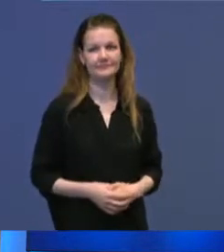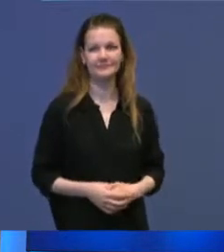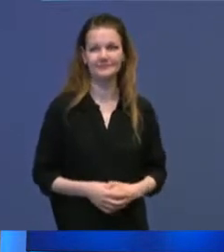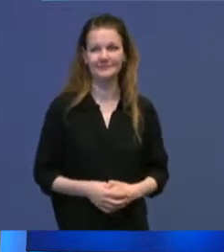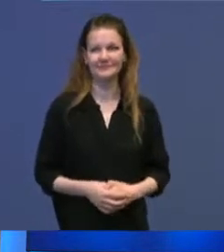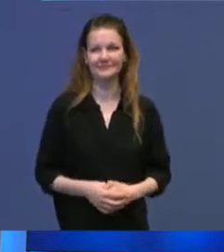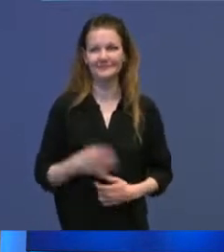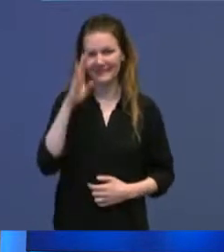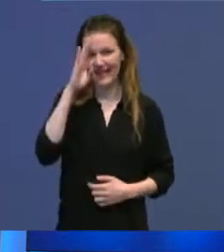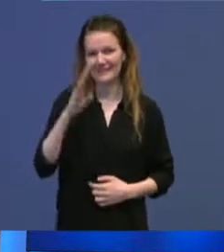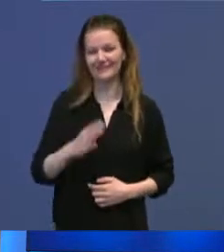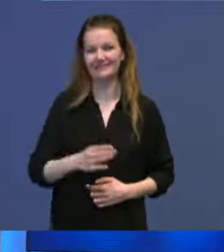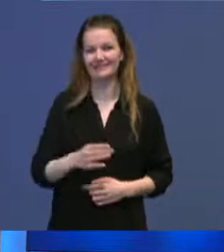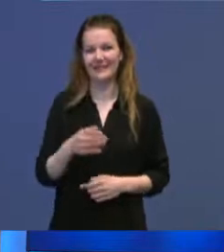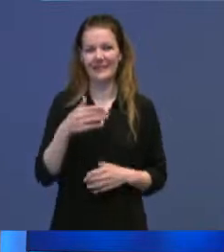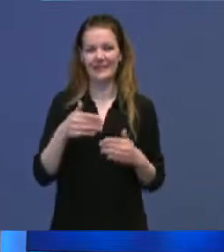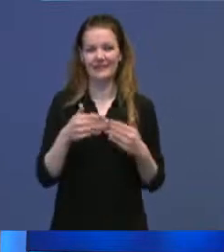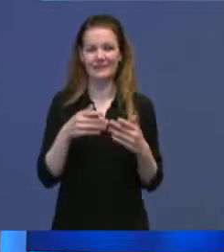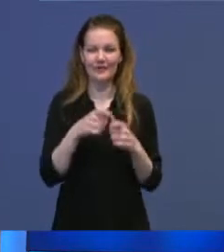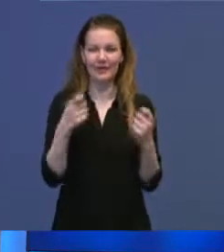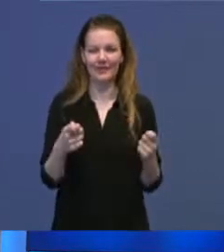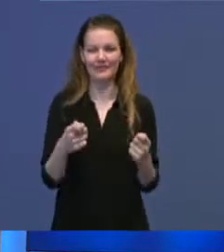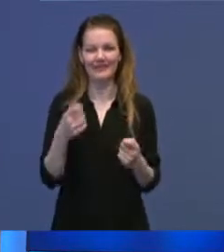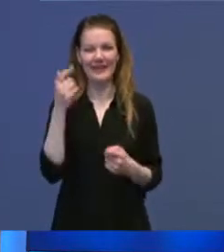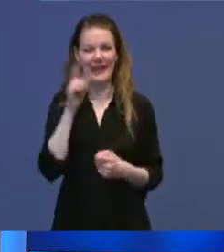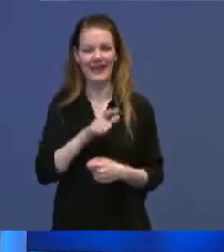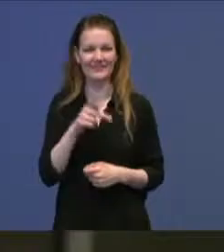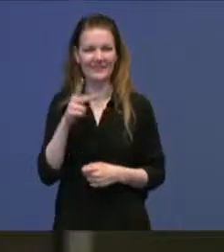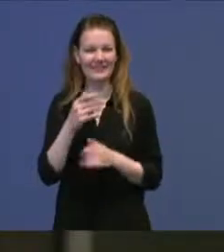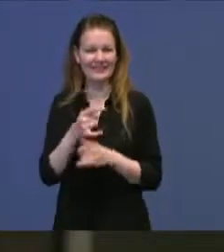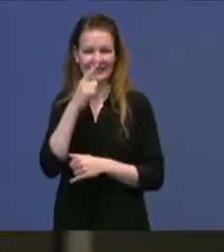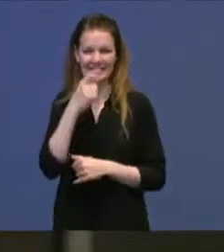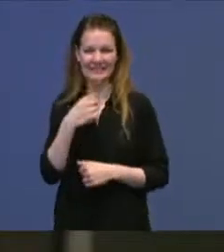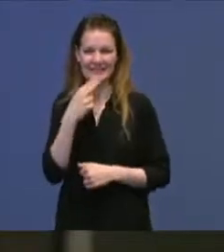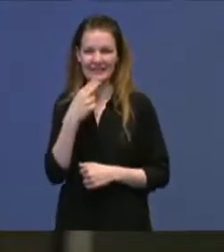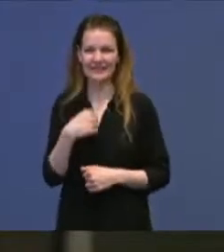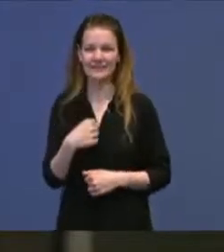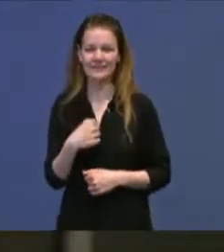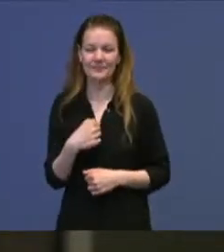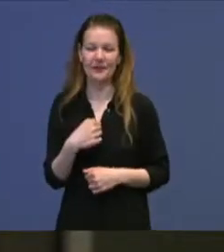Hei, sånn. Fagbladet, Leif Kirkenes heter jeg. Jeg lurer på, det har jo gått litt debatt nå om dette med